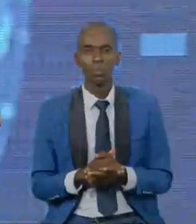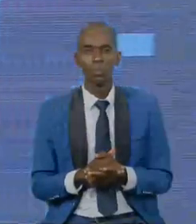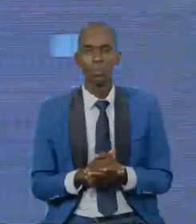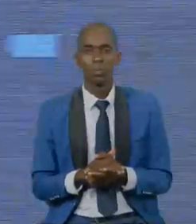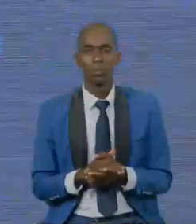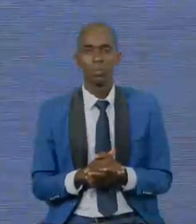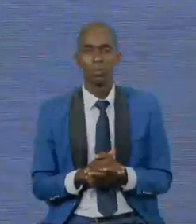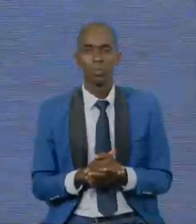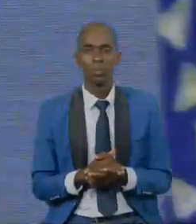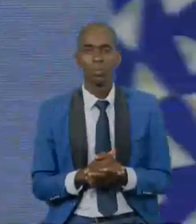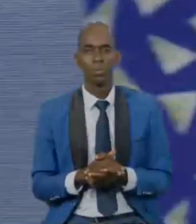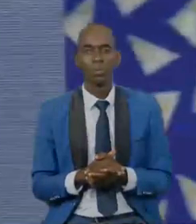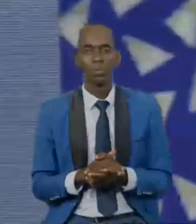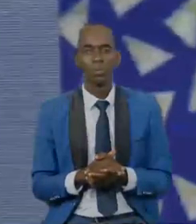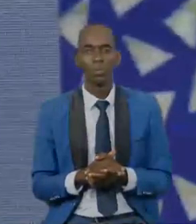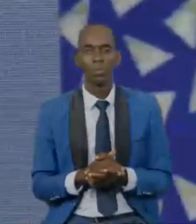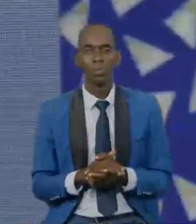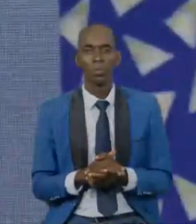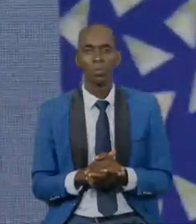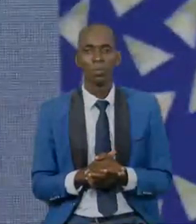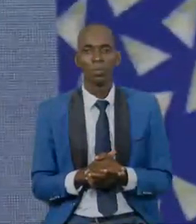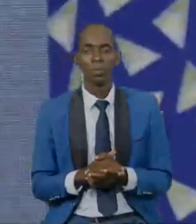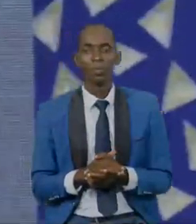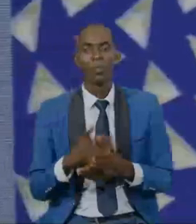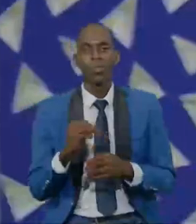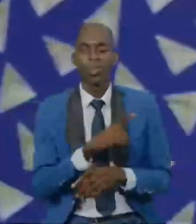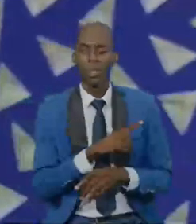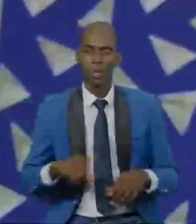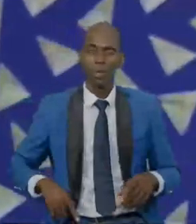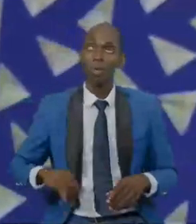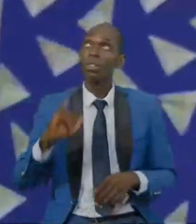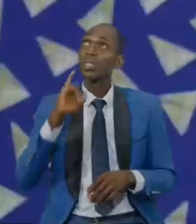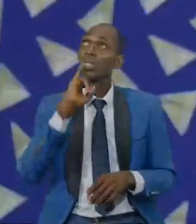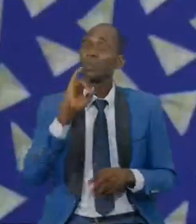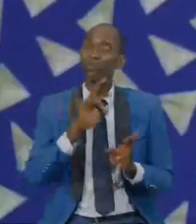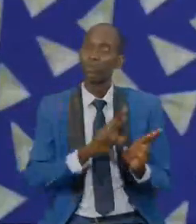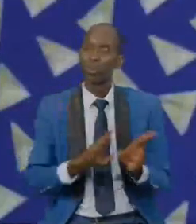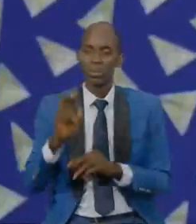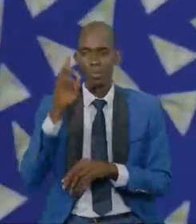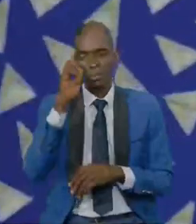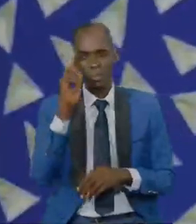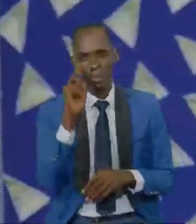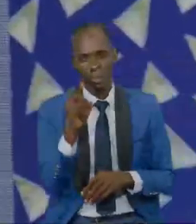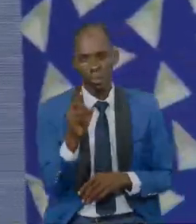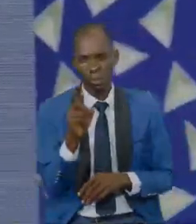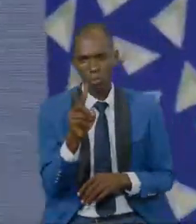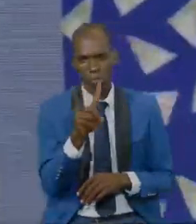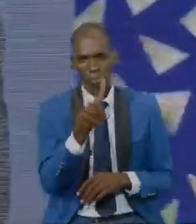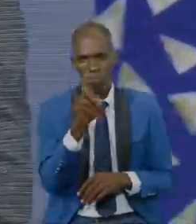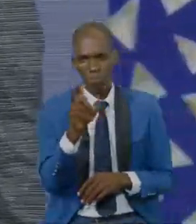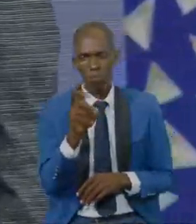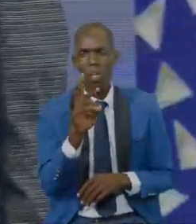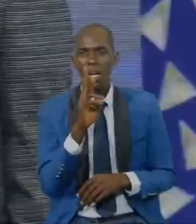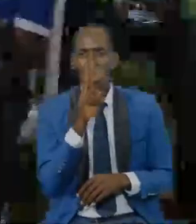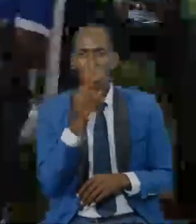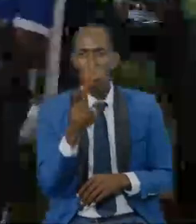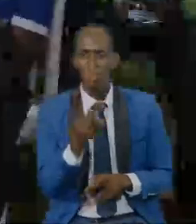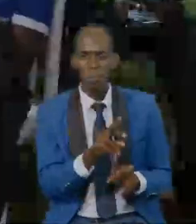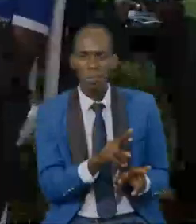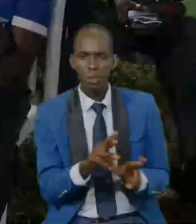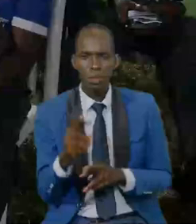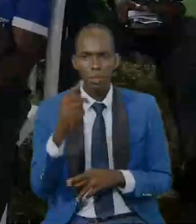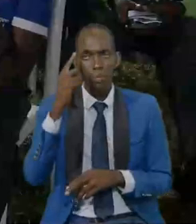nom de Jésus, et puis lui-même va fuir. The Lord is ready for you. Le Seigneur est prêt pour Are toi. You ready for him? Es-tu